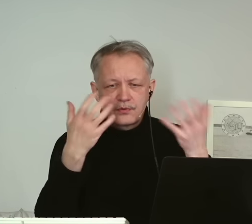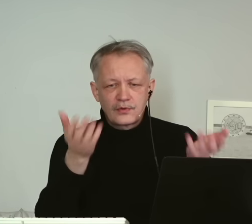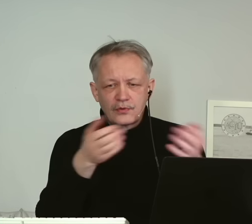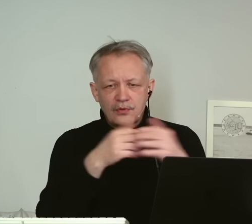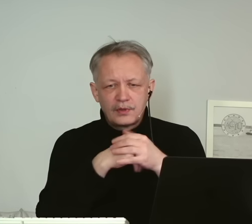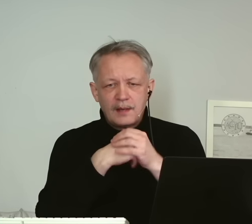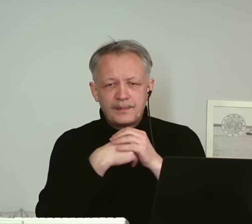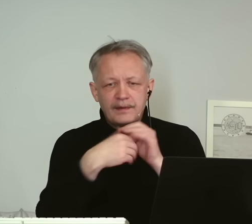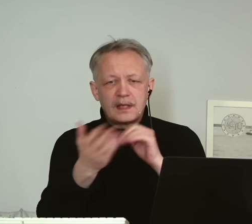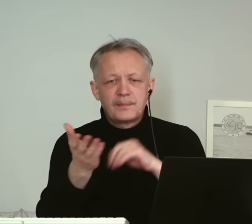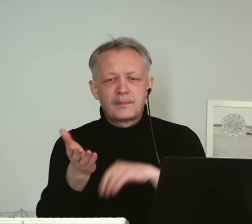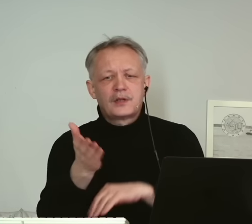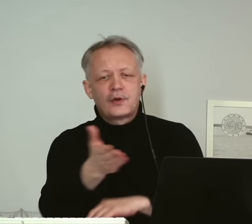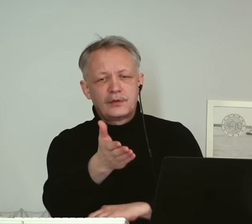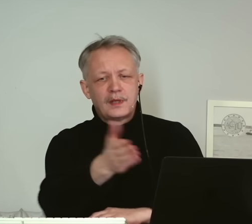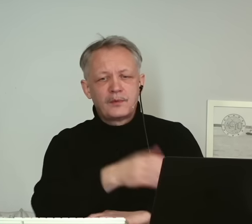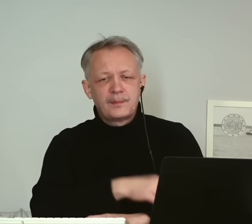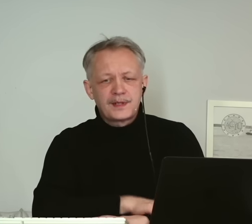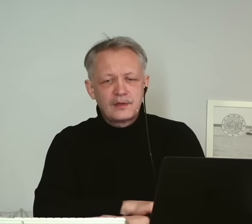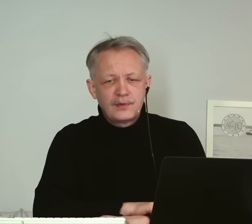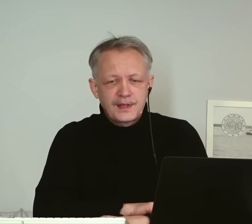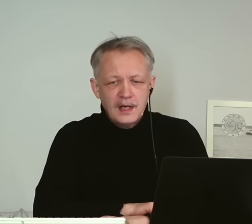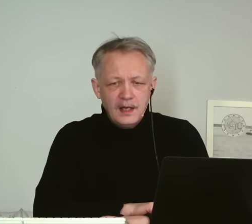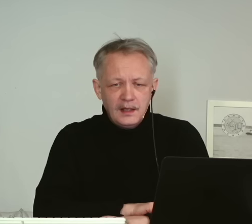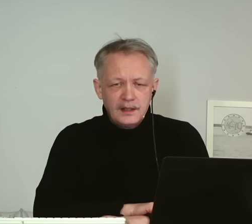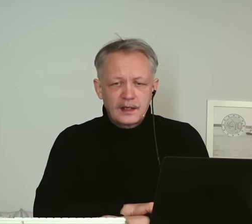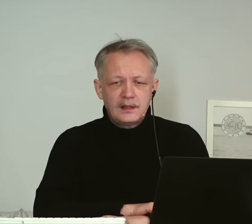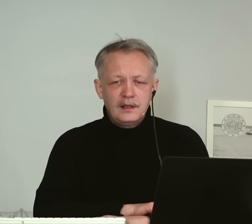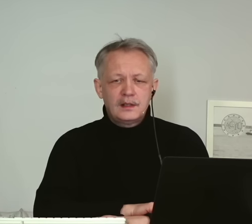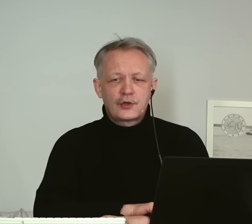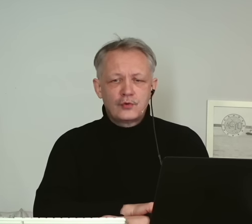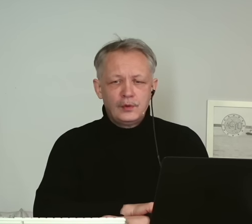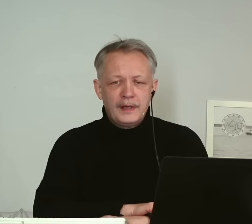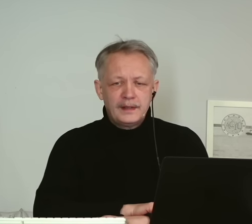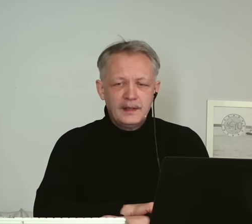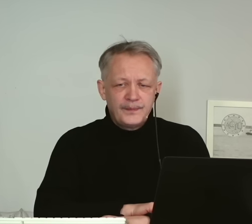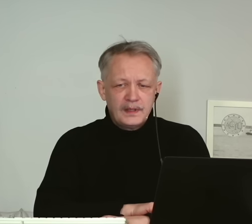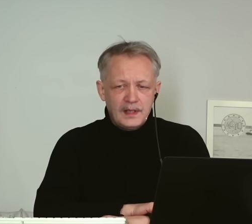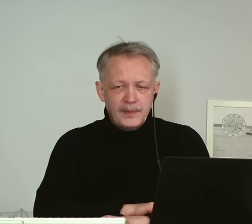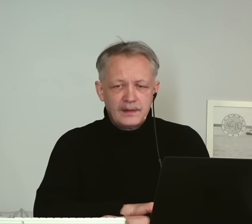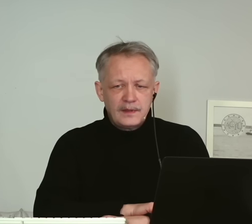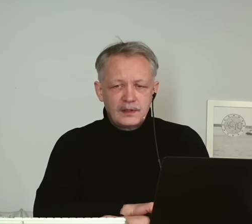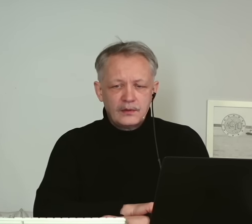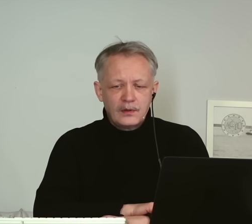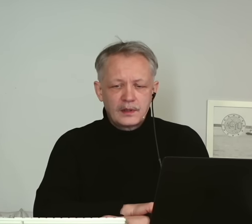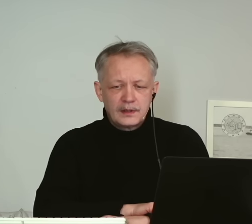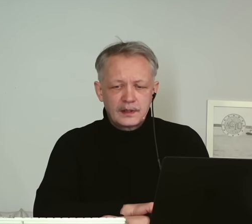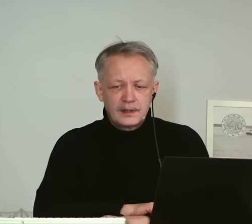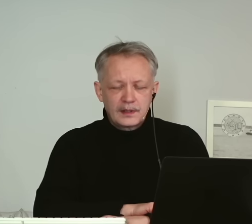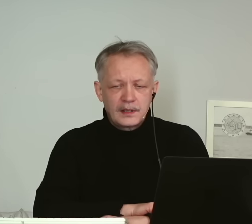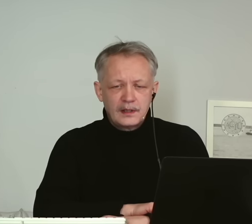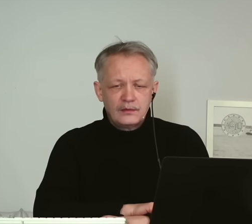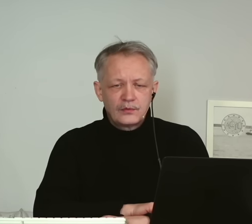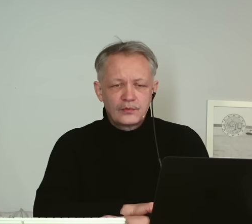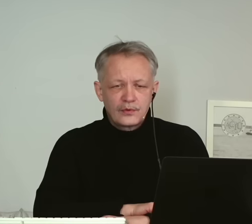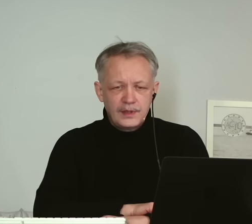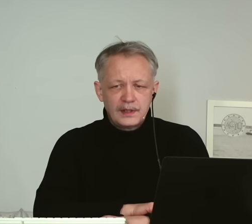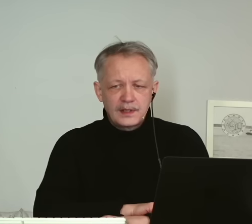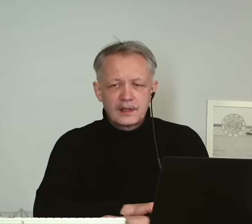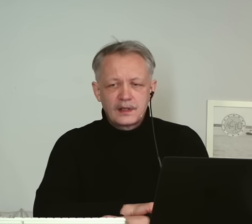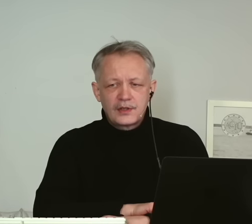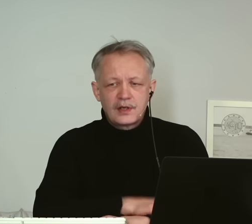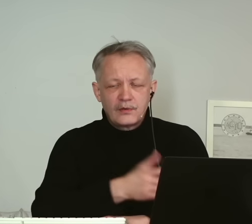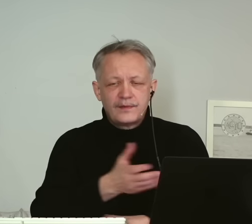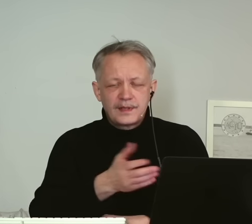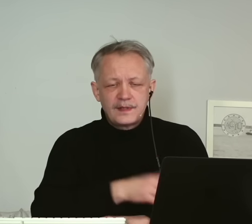tiesiog sutampa. Vat kaip ir pradžioj, tu nebuvai prisijungęs, Jekaterina Šulman, jinai patvirtino, kad tikrai